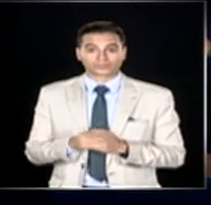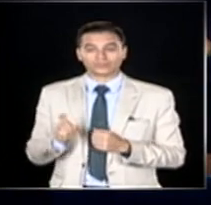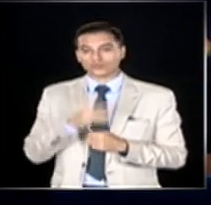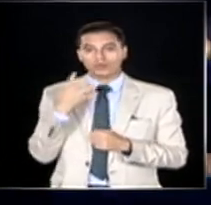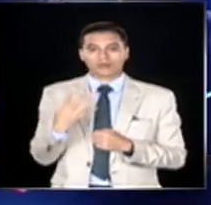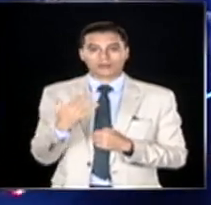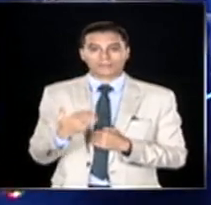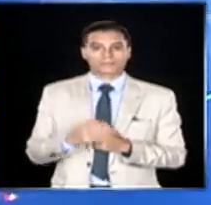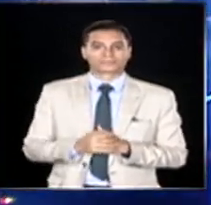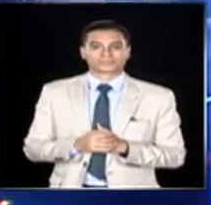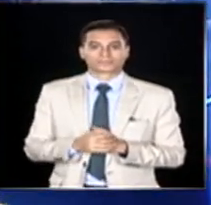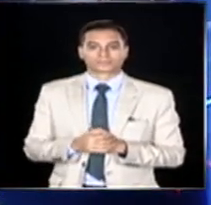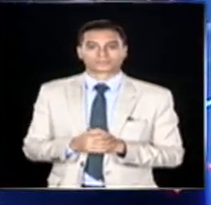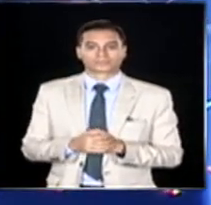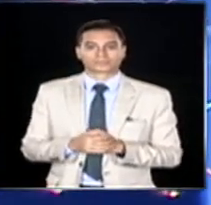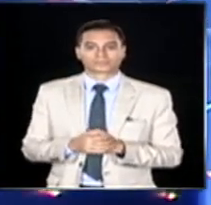السؤال الرابع